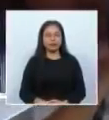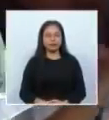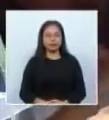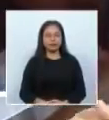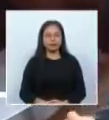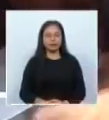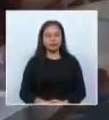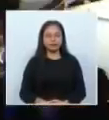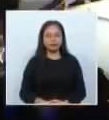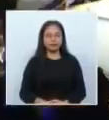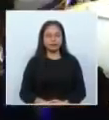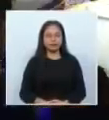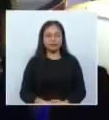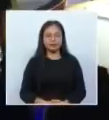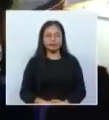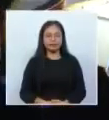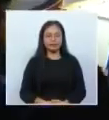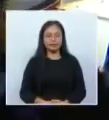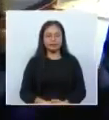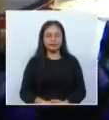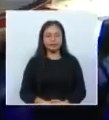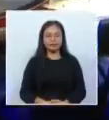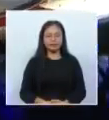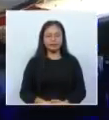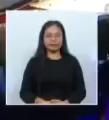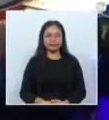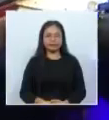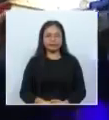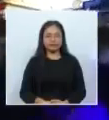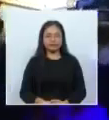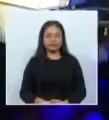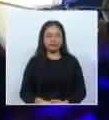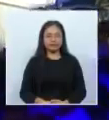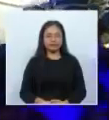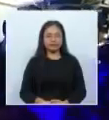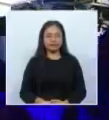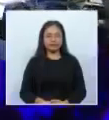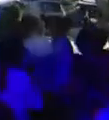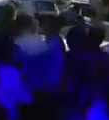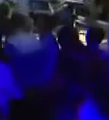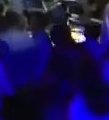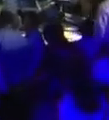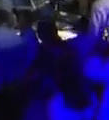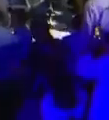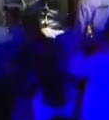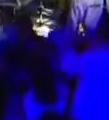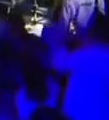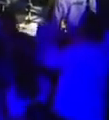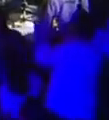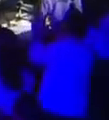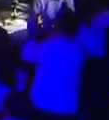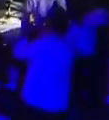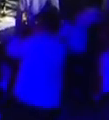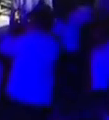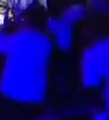apakah kami memisahkan, membedakan mana-mana yang partisan dan mana-mana yang tidak partisan. Atau mana-mana yang menggunakan bot, katakan kayak gitu ya.